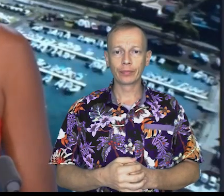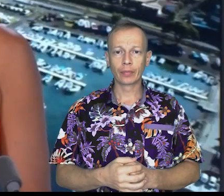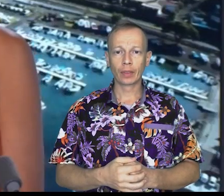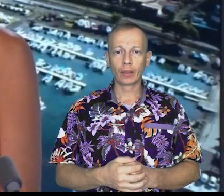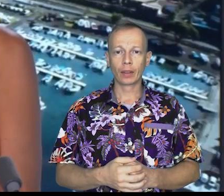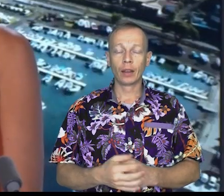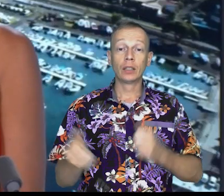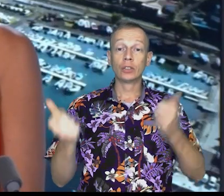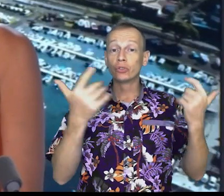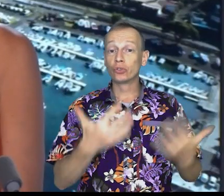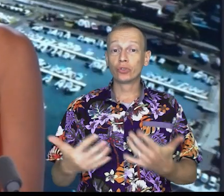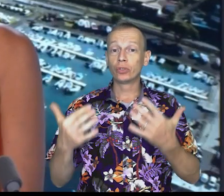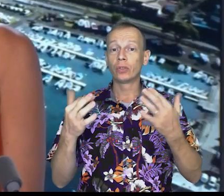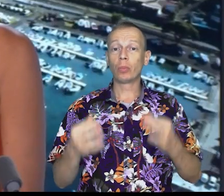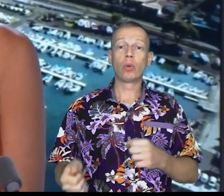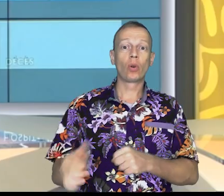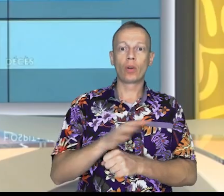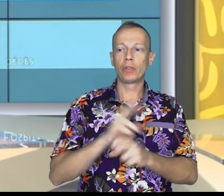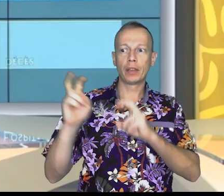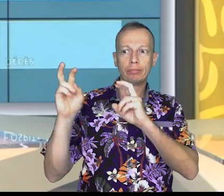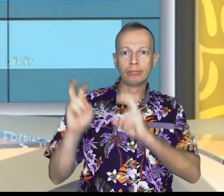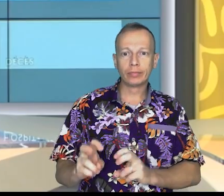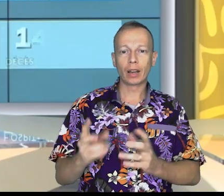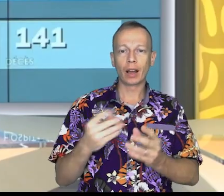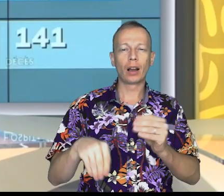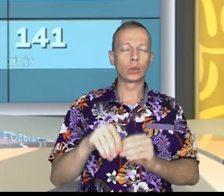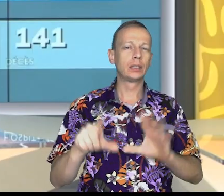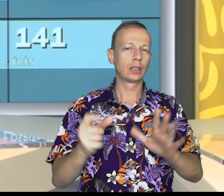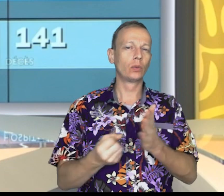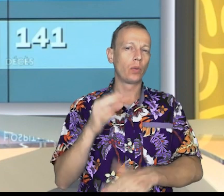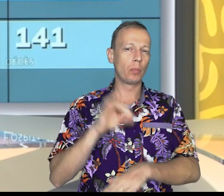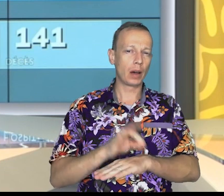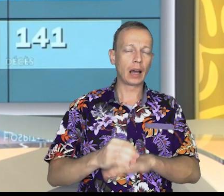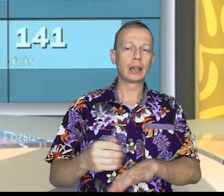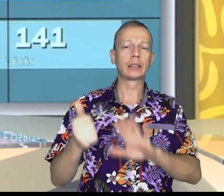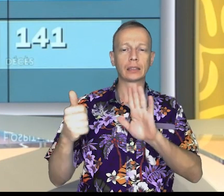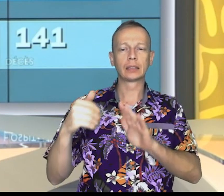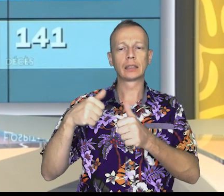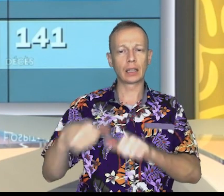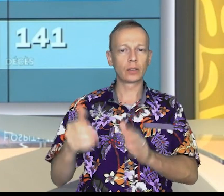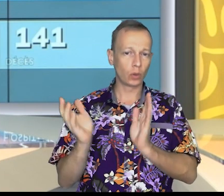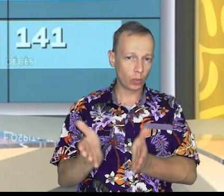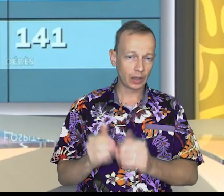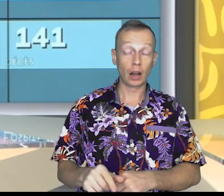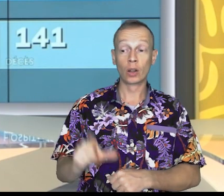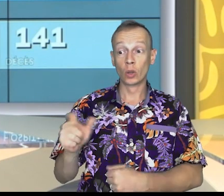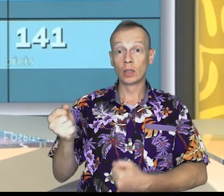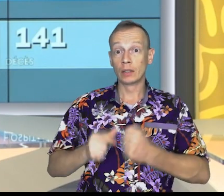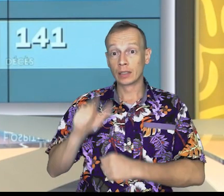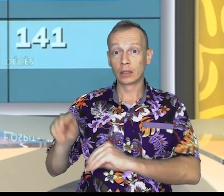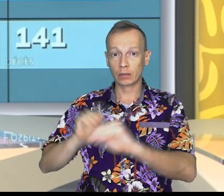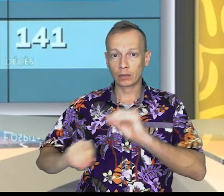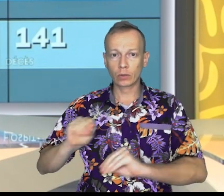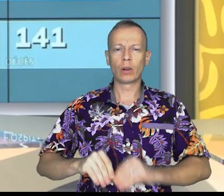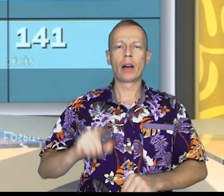– chiffres sont en baisse et se stabilisent. Sept nouveaux cas, six en hospitalisation, trois, deux en réanimation, 20